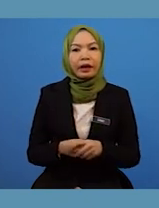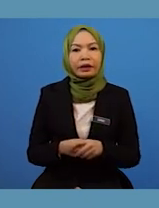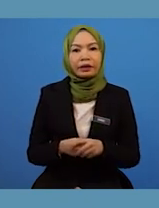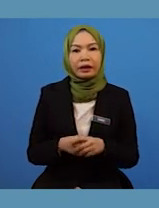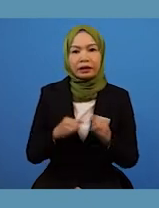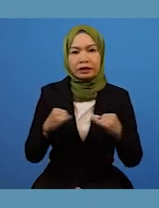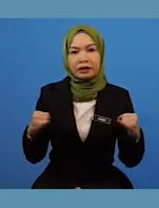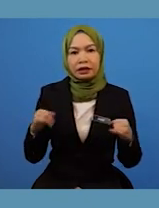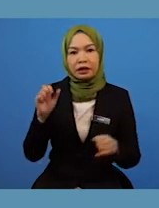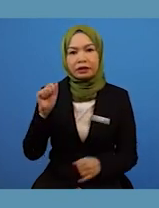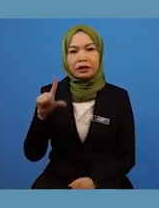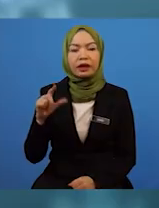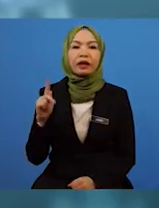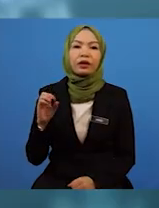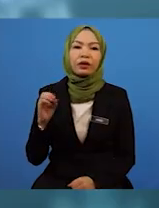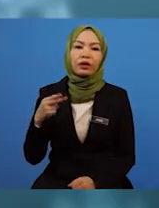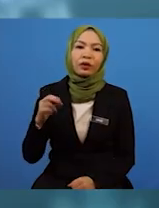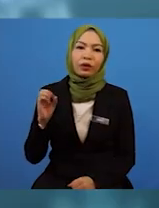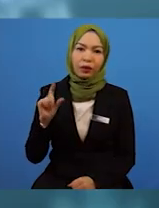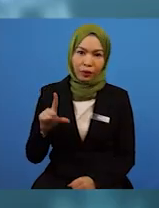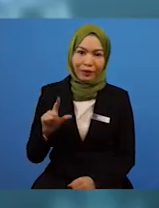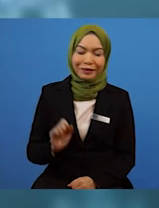jenis alkohol. Boleh kan?